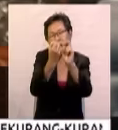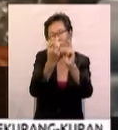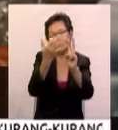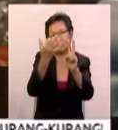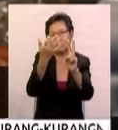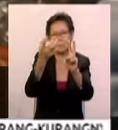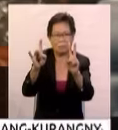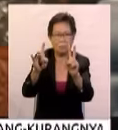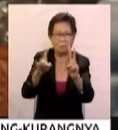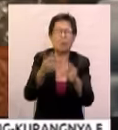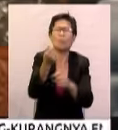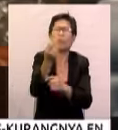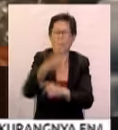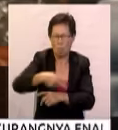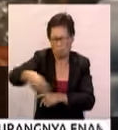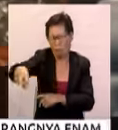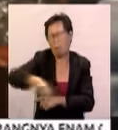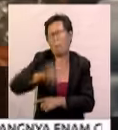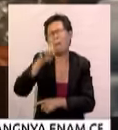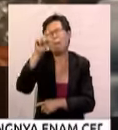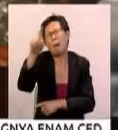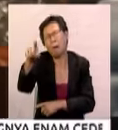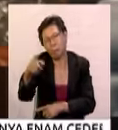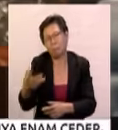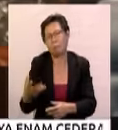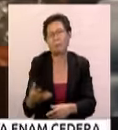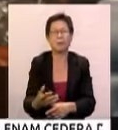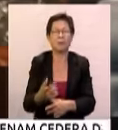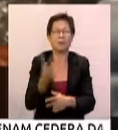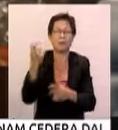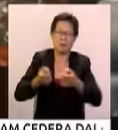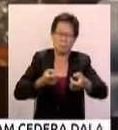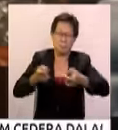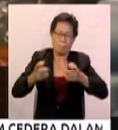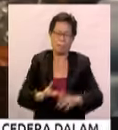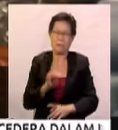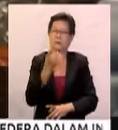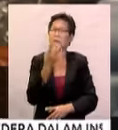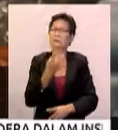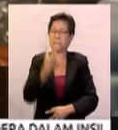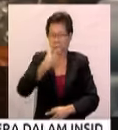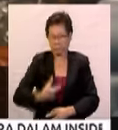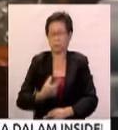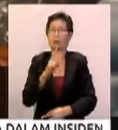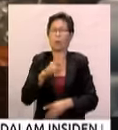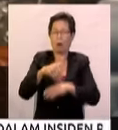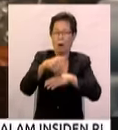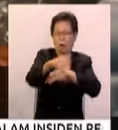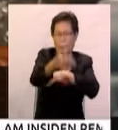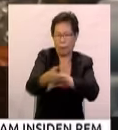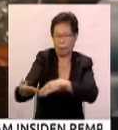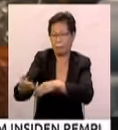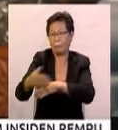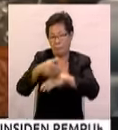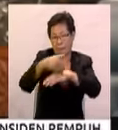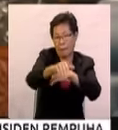Kos logistik yang sangat tinggi, ya, sebab bila pengendali tunggal dia nak hantar barangan